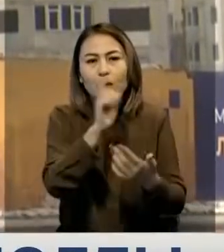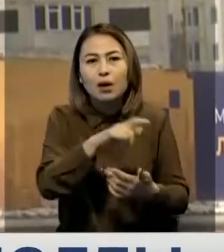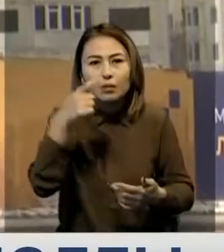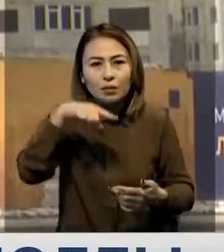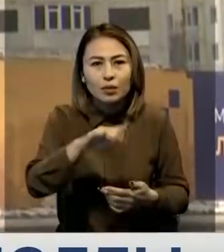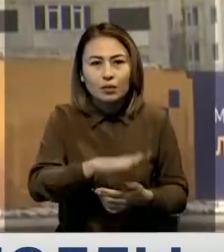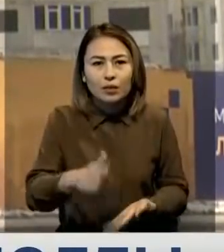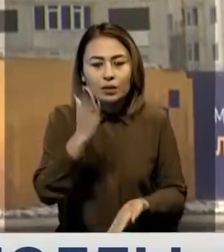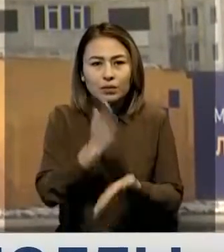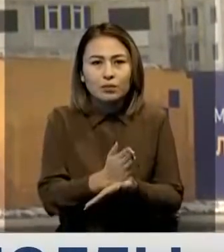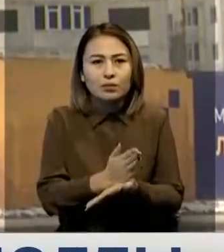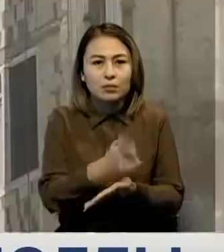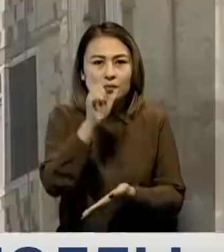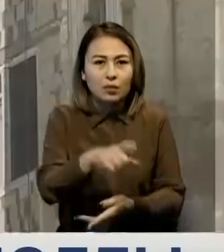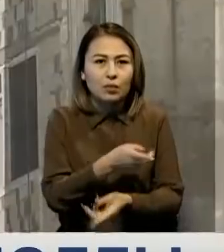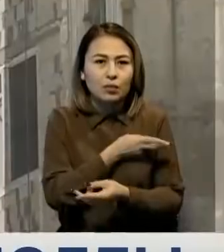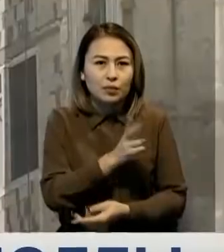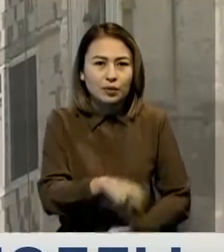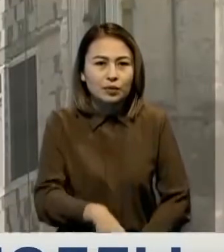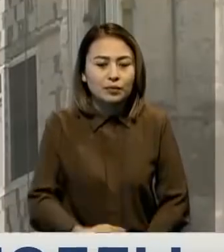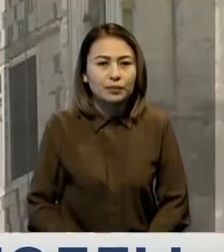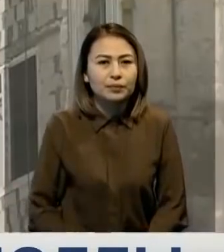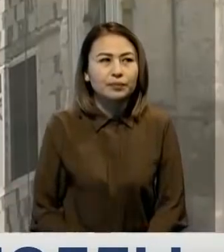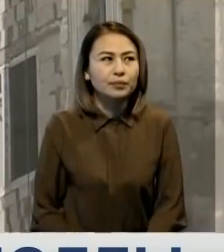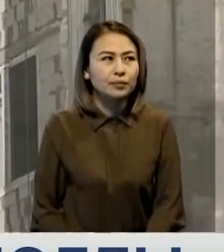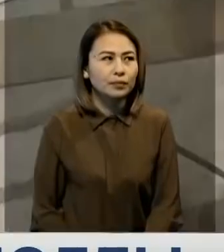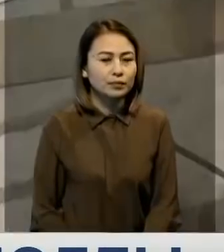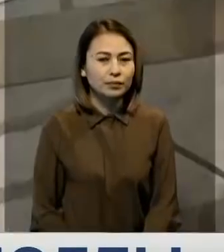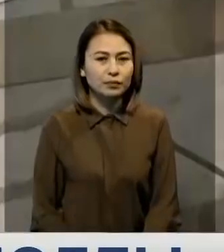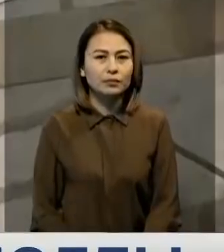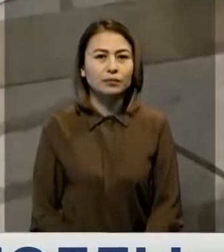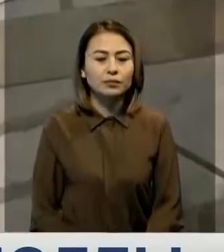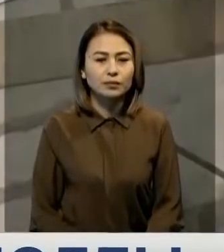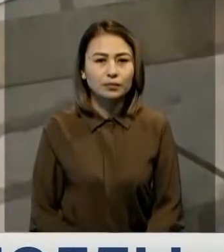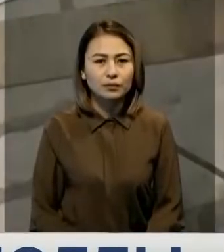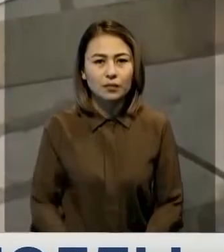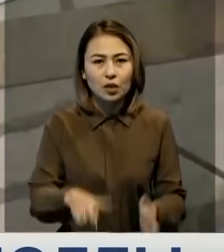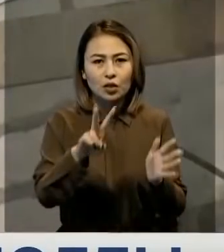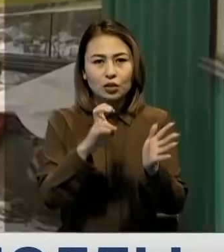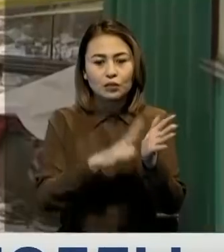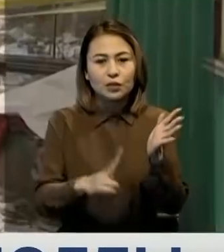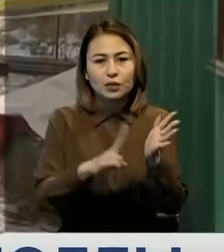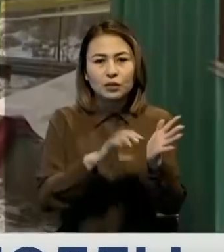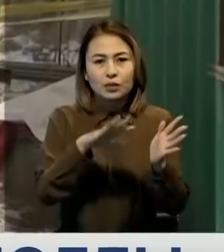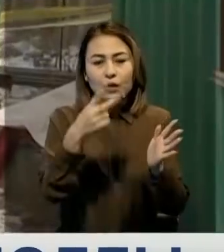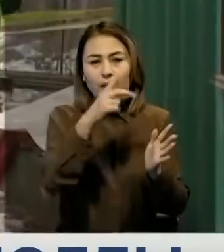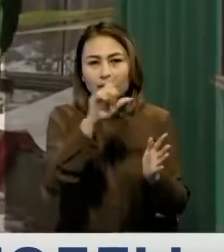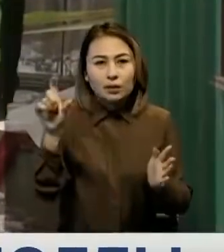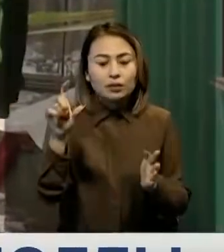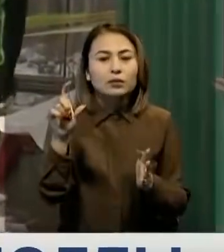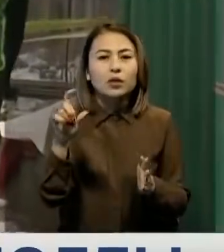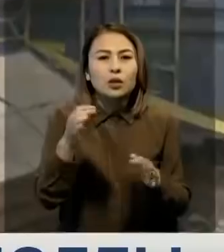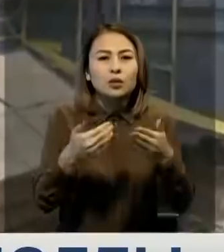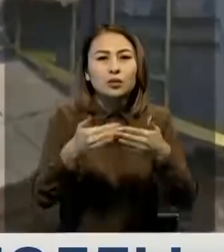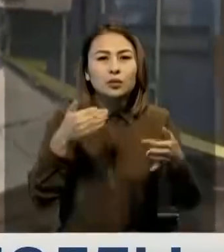бар, өсіп марқұм болып отыр. Аталмыш дерек Қазақстан Республикасы Қылмыстық кодексінің 277 бабының 2-ші бөлігі бойынша